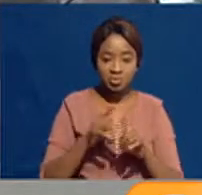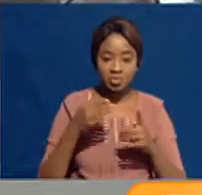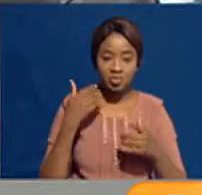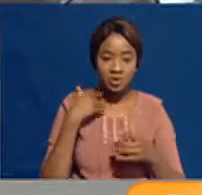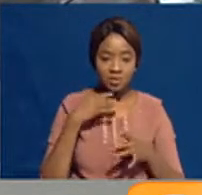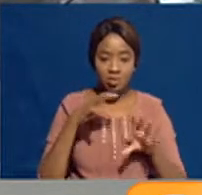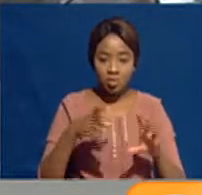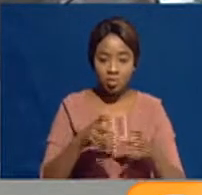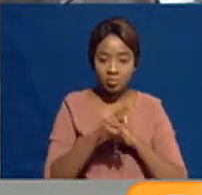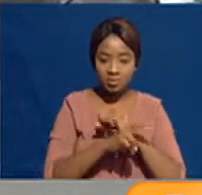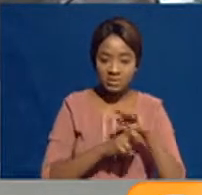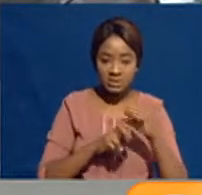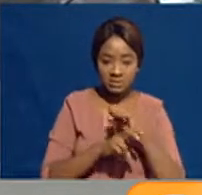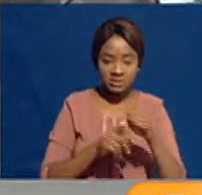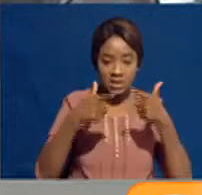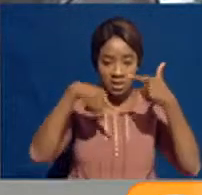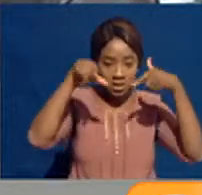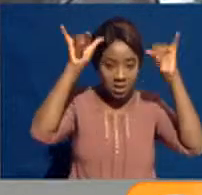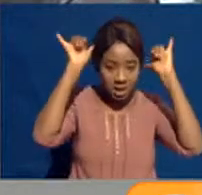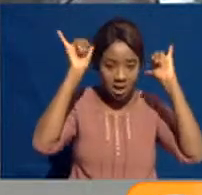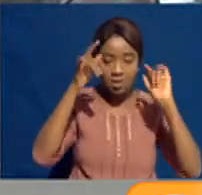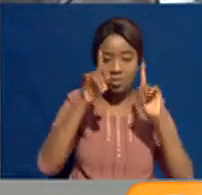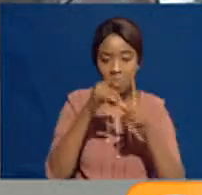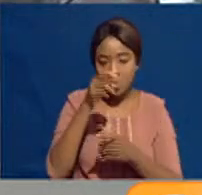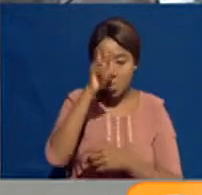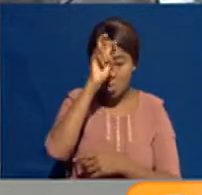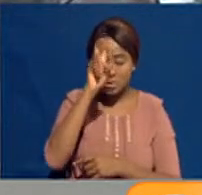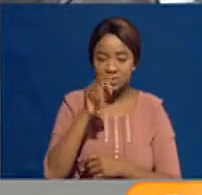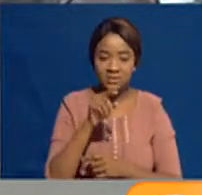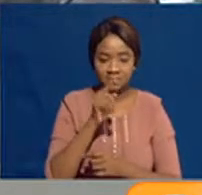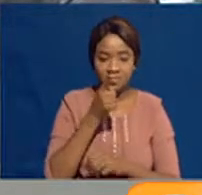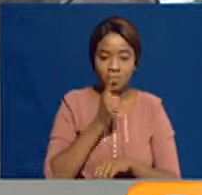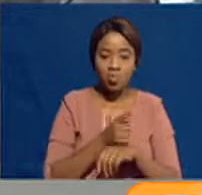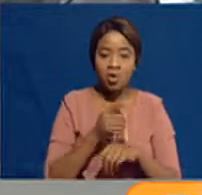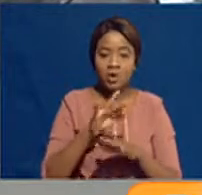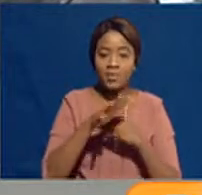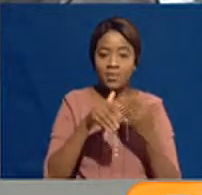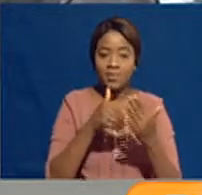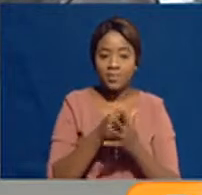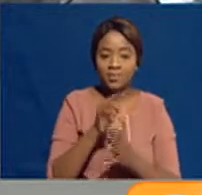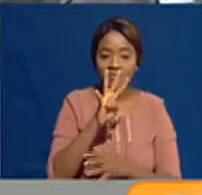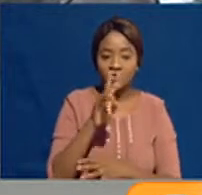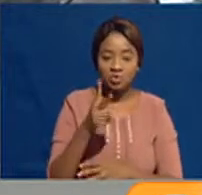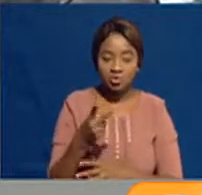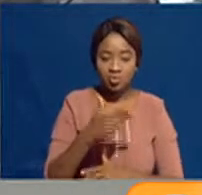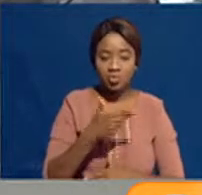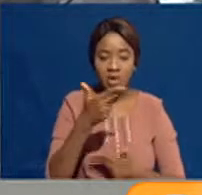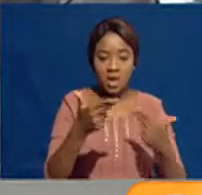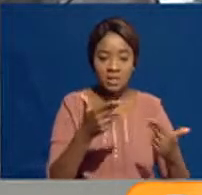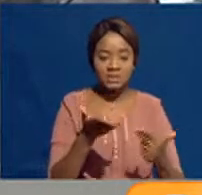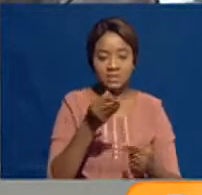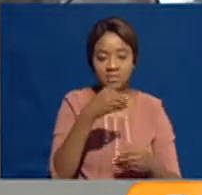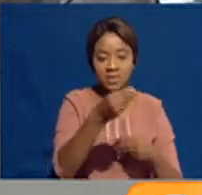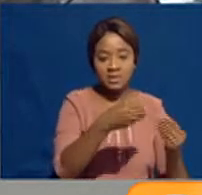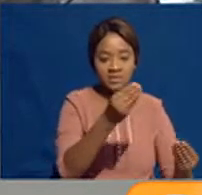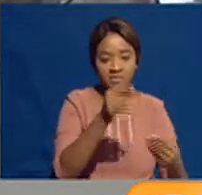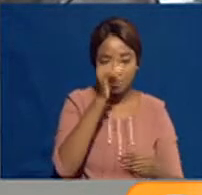Laisamis na Samburu. Na kama anavyoarifu Stephen Letoni kwamba kufikia sasa bunduki 42 zimesalimishwa kwa